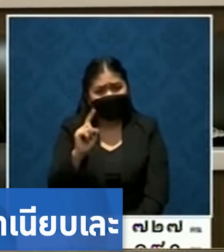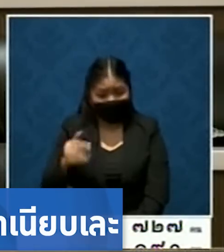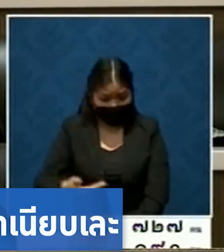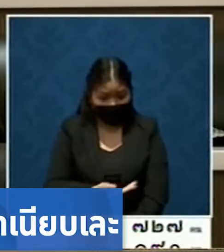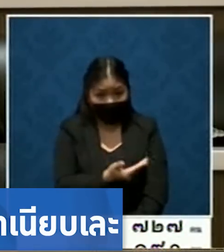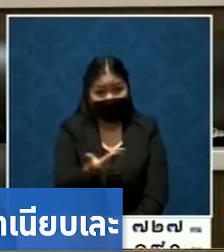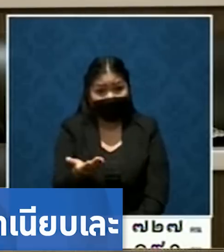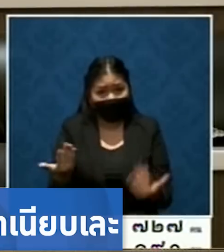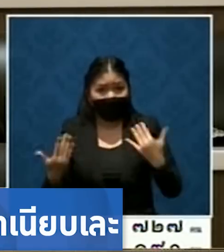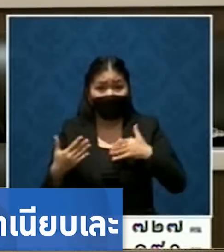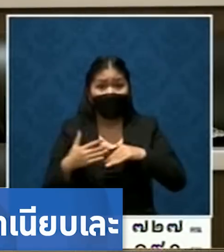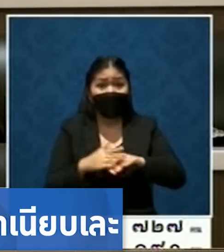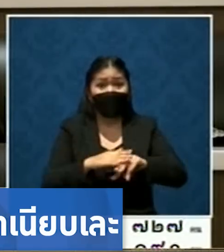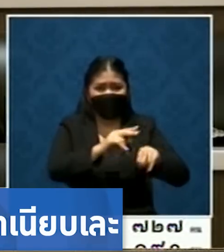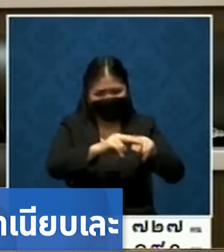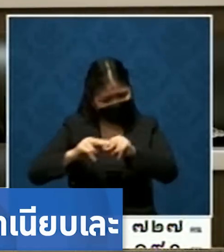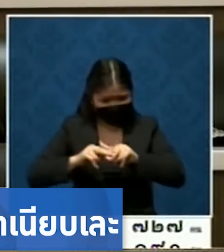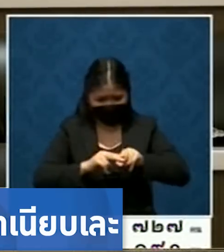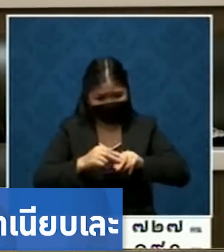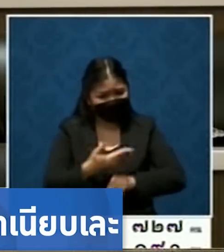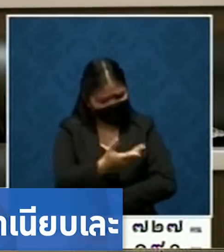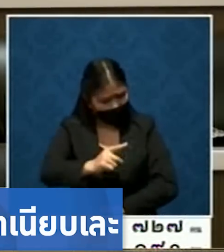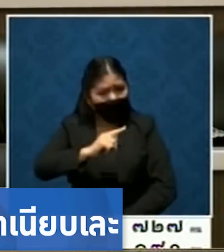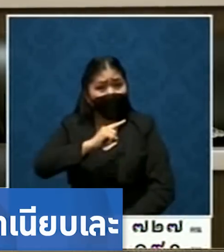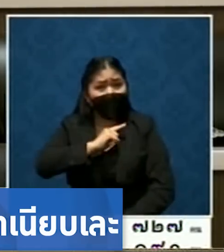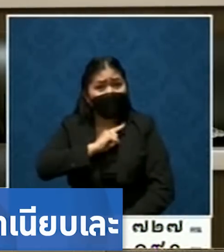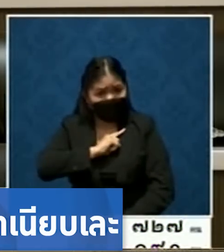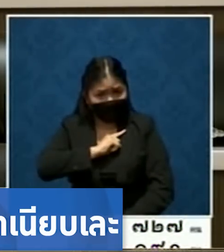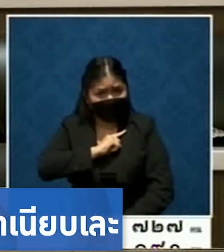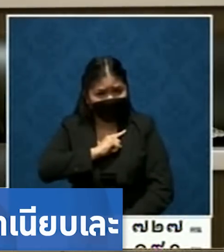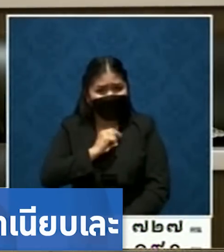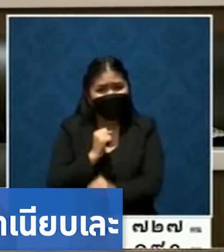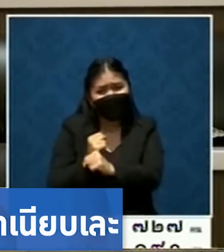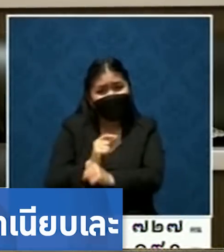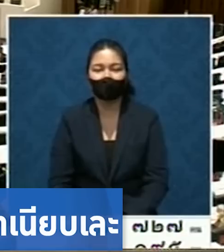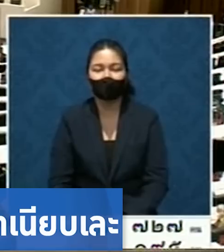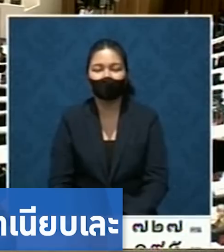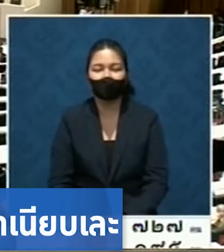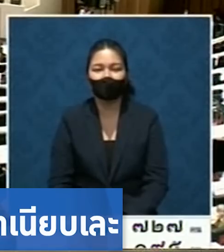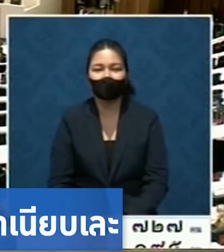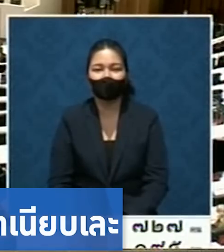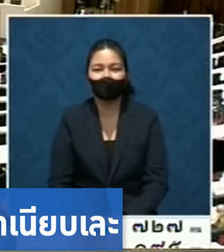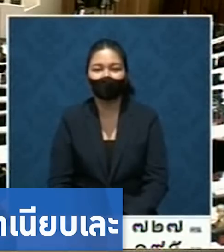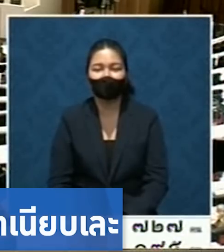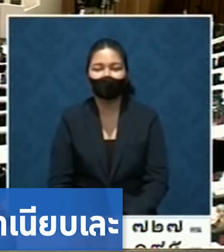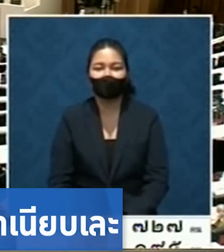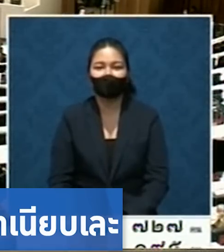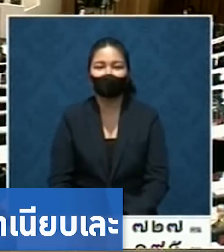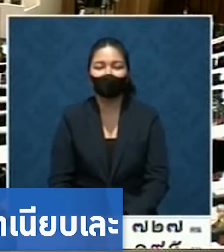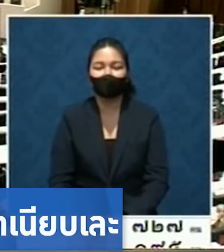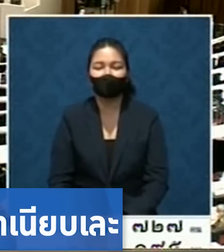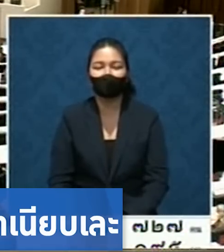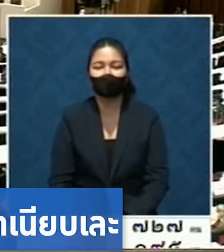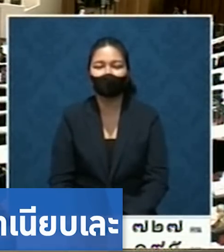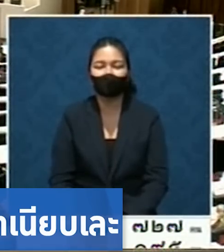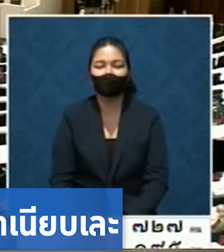สั่งนั้นคืออะไรมีการวิเคราะห์นั้นมากว่าพรรคพลังประชารัฐประเมินนะครับว่าถ้าใช้สูตรเลือก